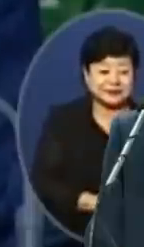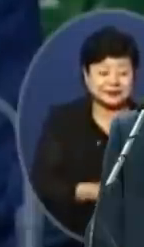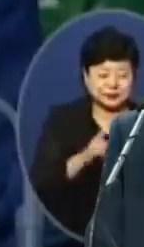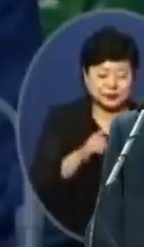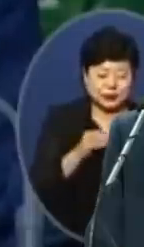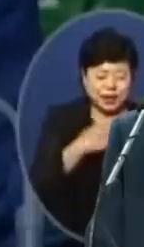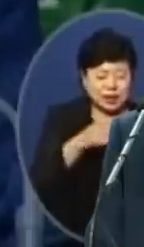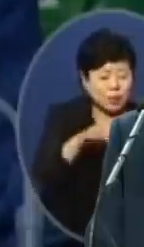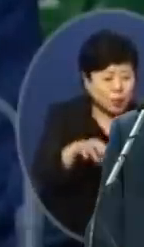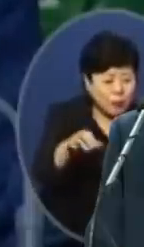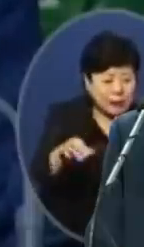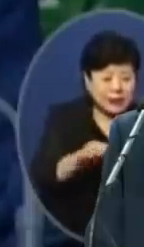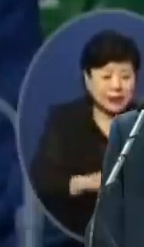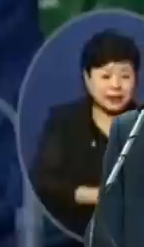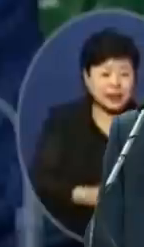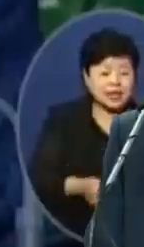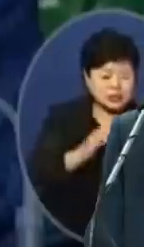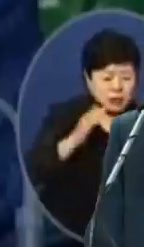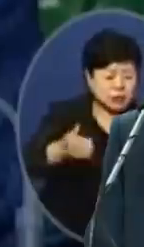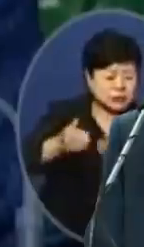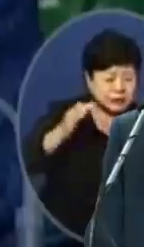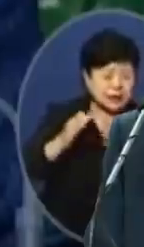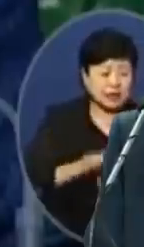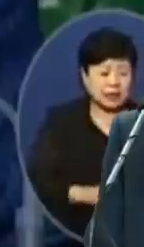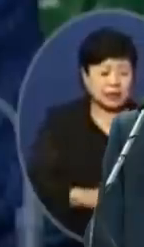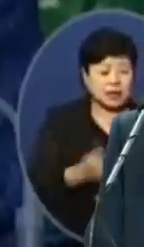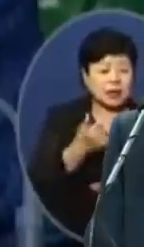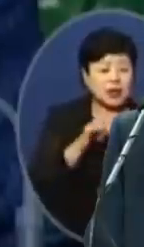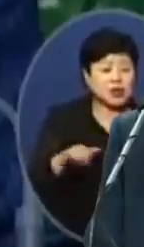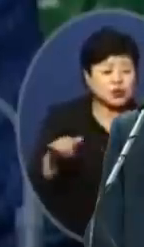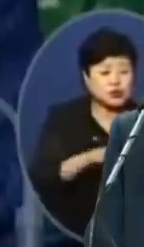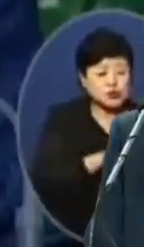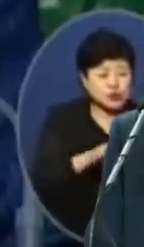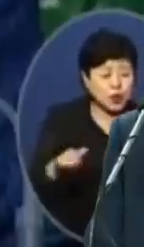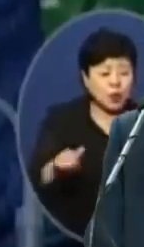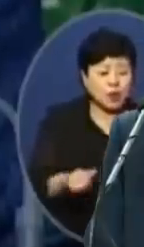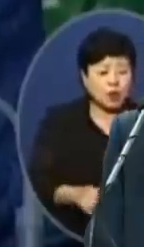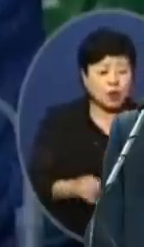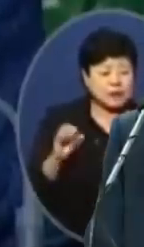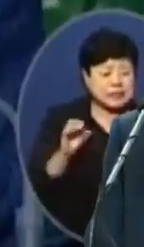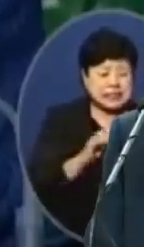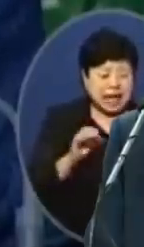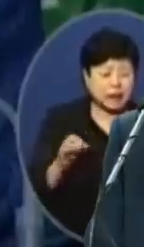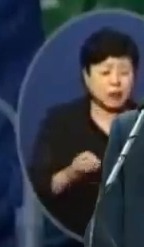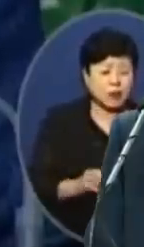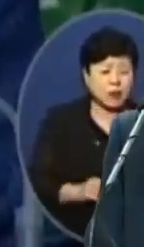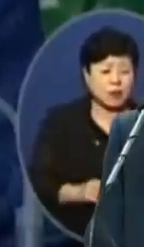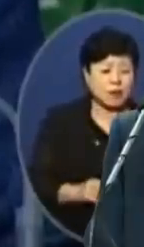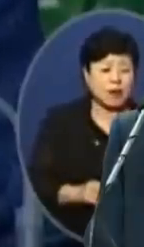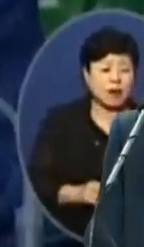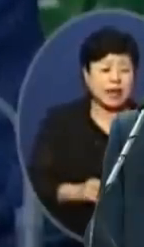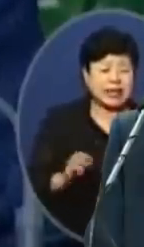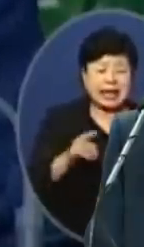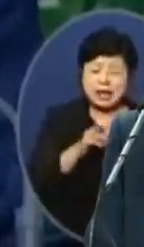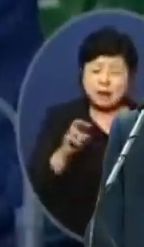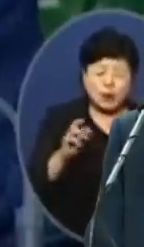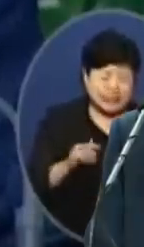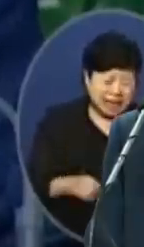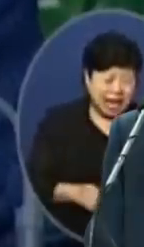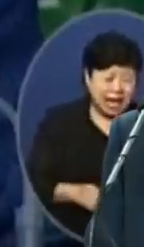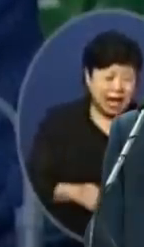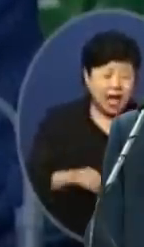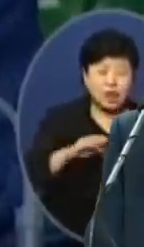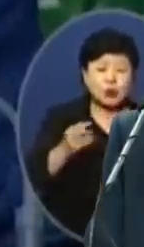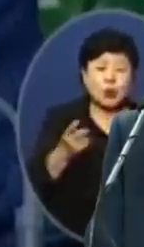교회를 가는 곳마다 세웠습니다. 뉴욕에서 시카고로, 캘리포니아로,